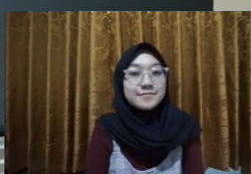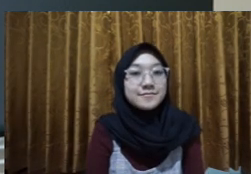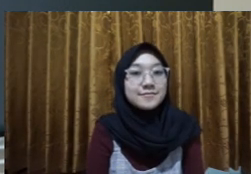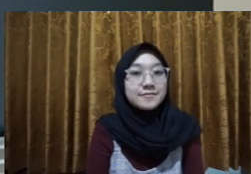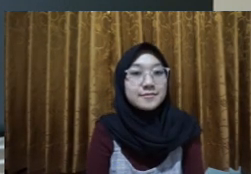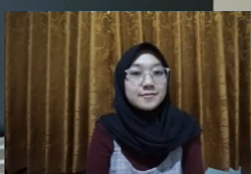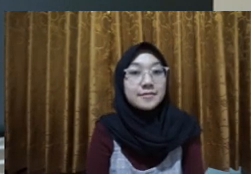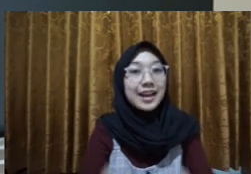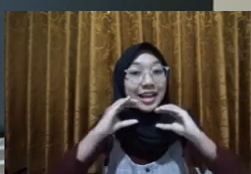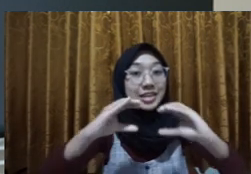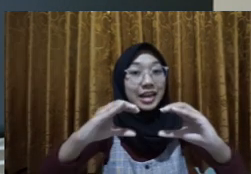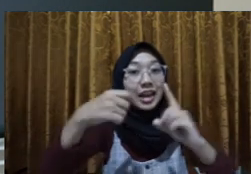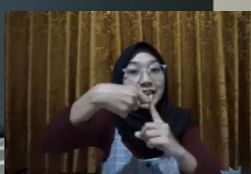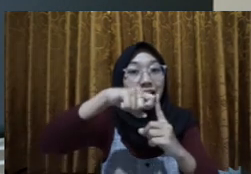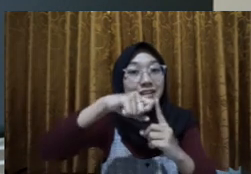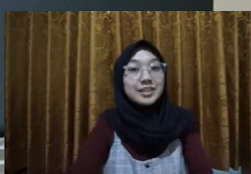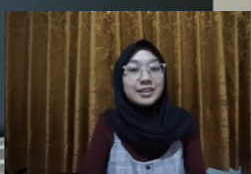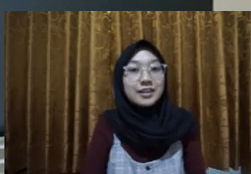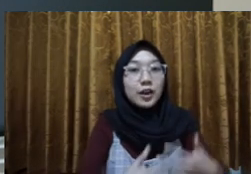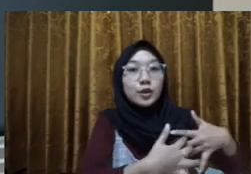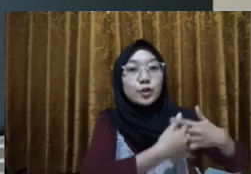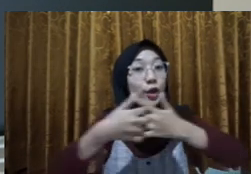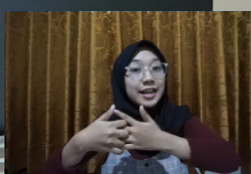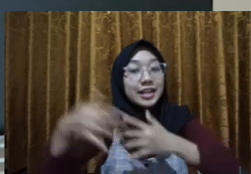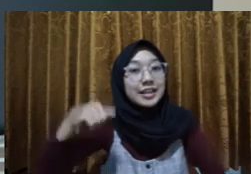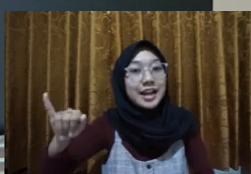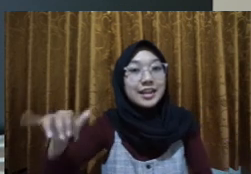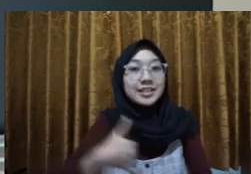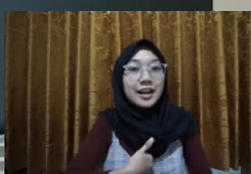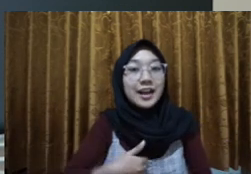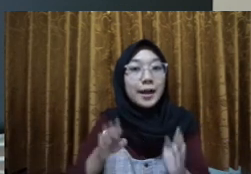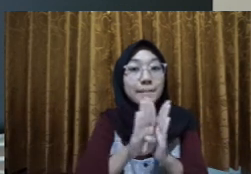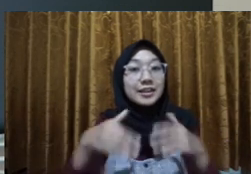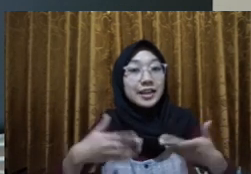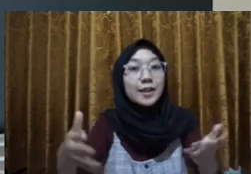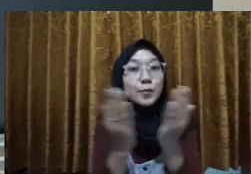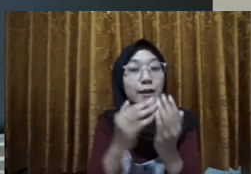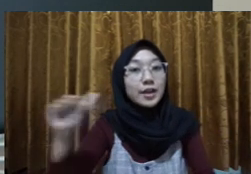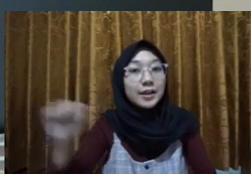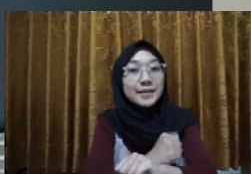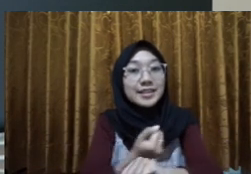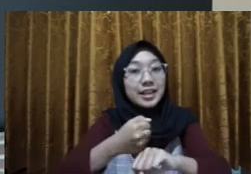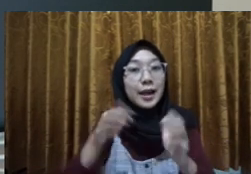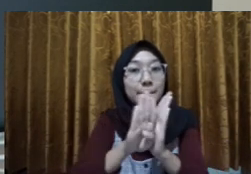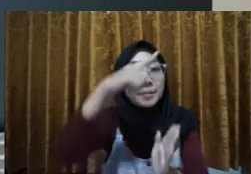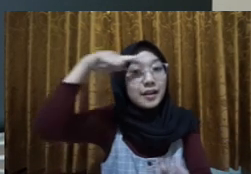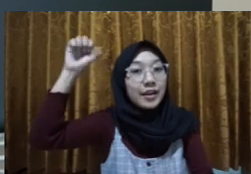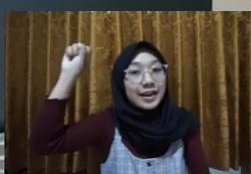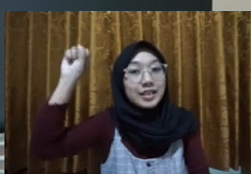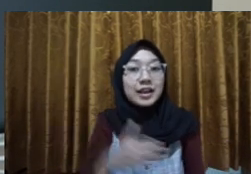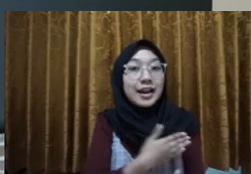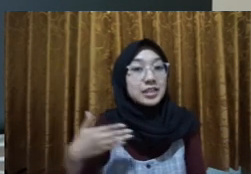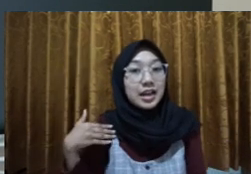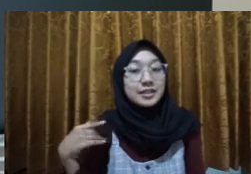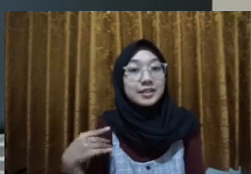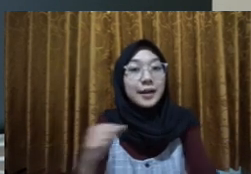pemaparan dari tutorial yang saya berikan. Mudah-mudahan bisa bermanfaat dan bisa